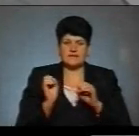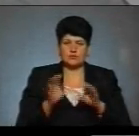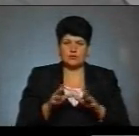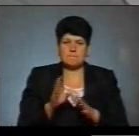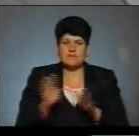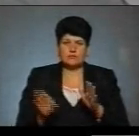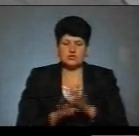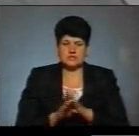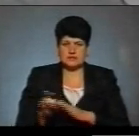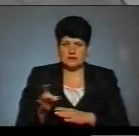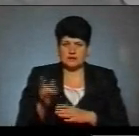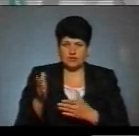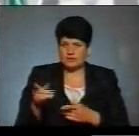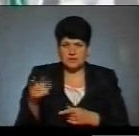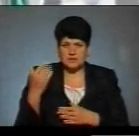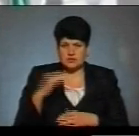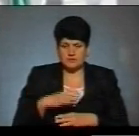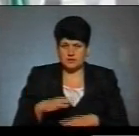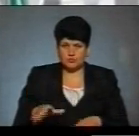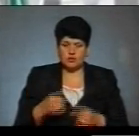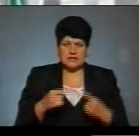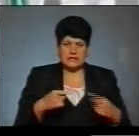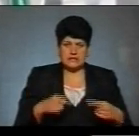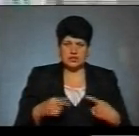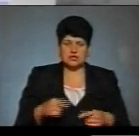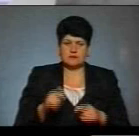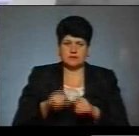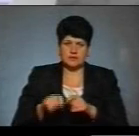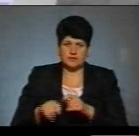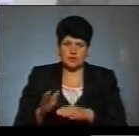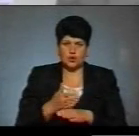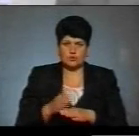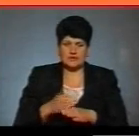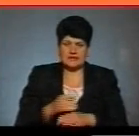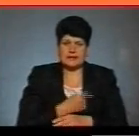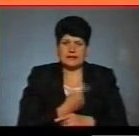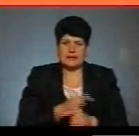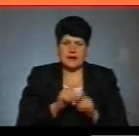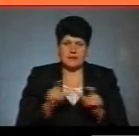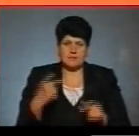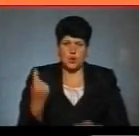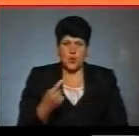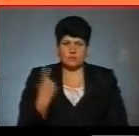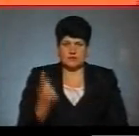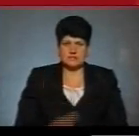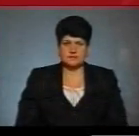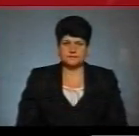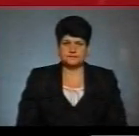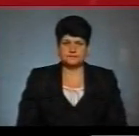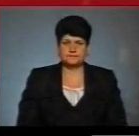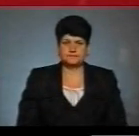До сьогодні там цього апарату не було. Інше отримане медобладнання протестують та розподілять між лікарнями області.